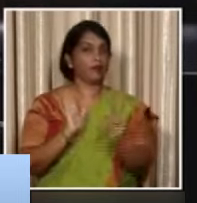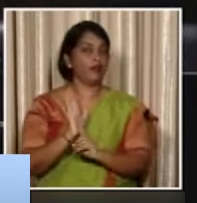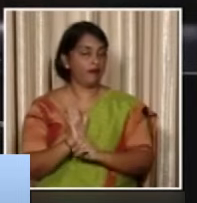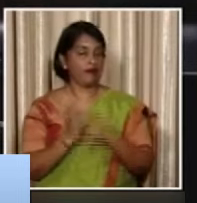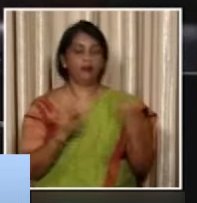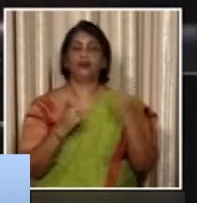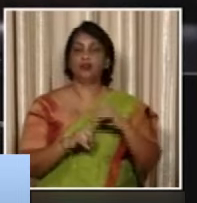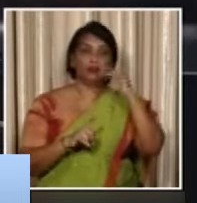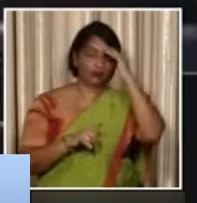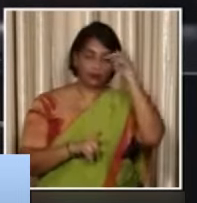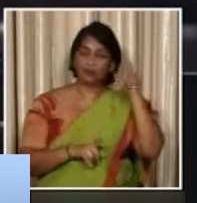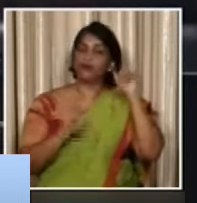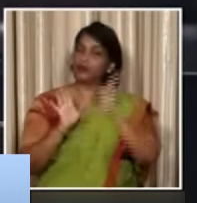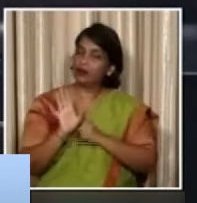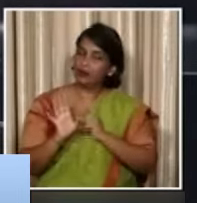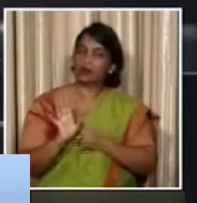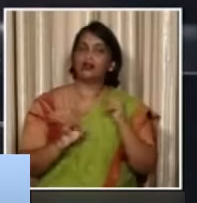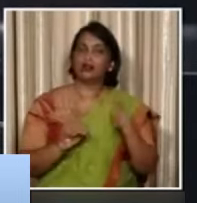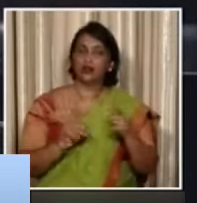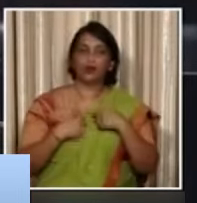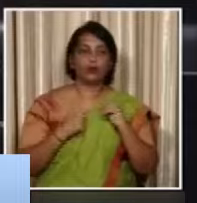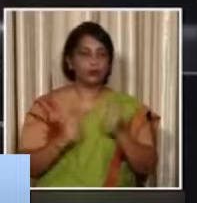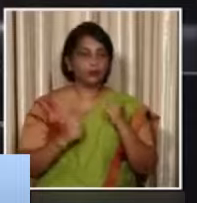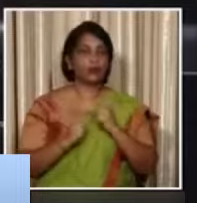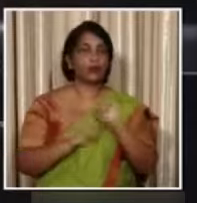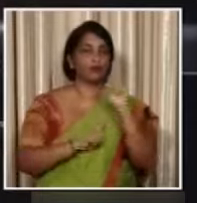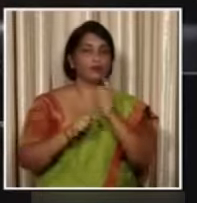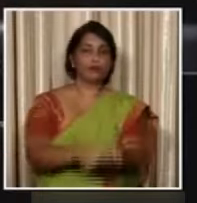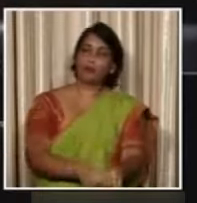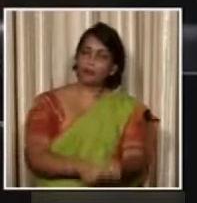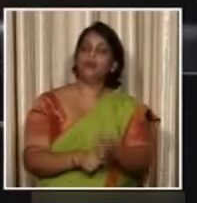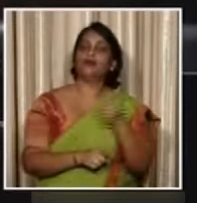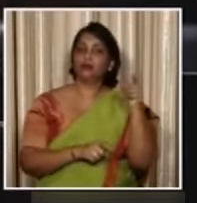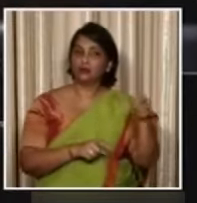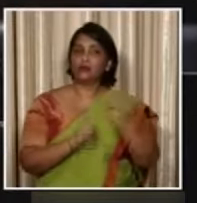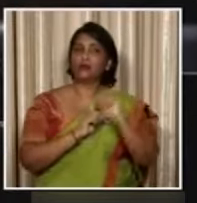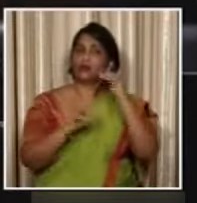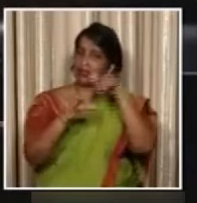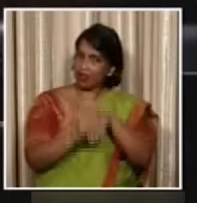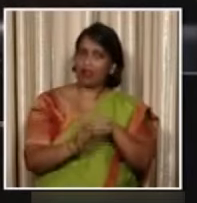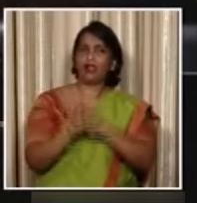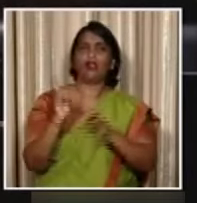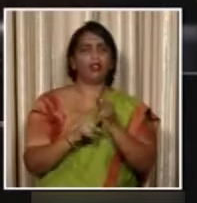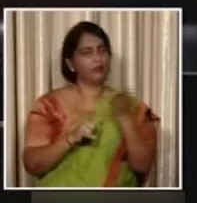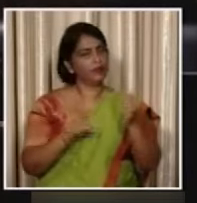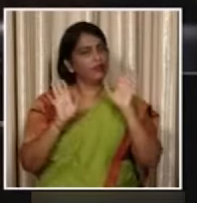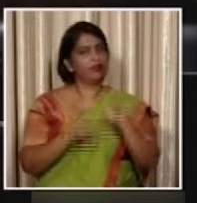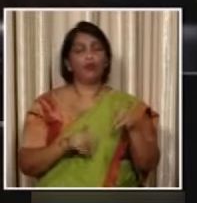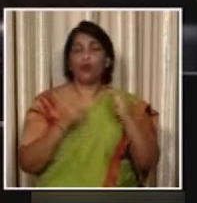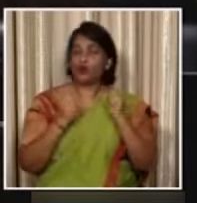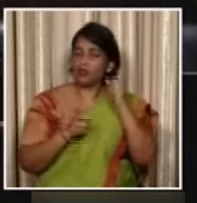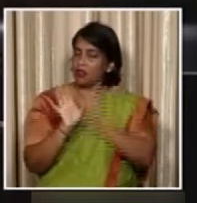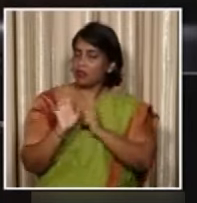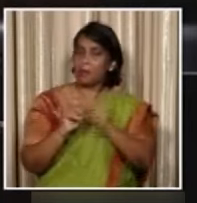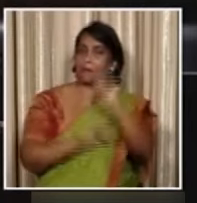වගේ නායකින් හැමදාම උත්සාහ කරන්නේ පාර්ලිමේන්තුර ගහන්න. එතුමාත් මේ පාර්ලිමේන්තු මන්ත්‍රි කෙනෙක්. නමුත් එතුමාගේ උත්සාහය